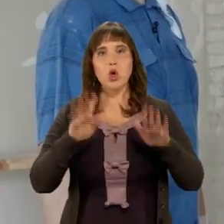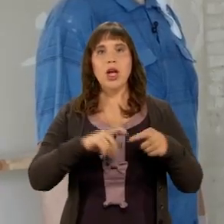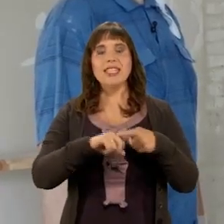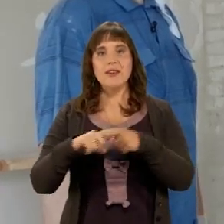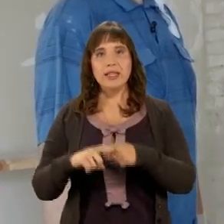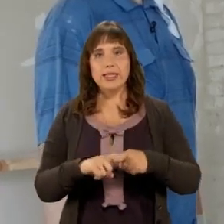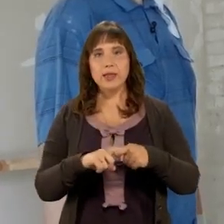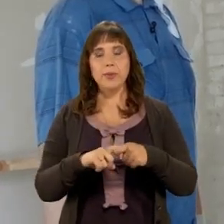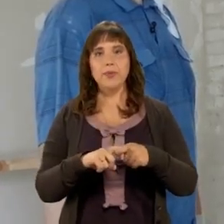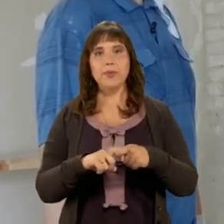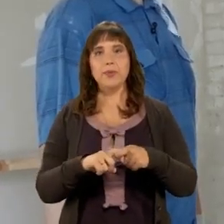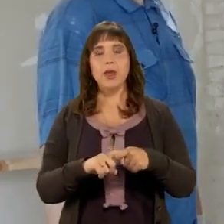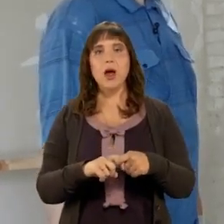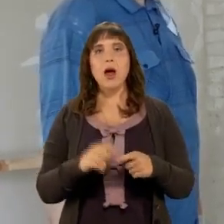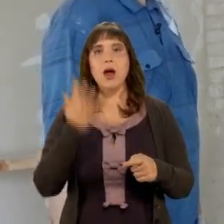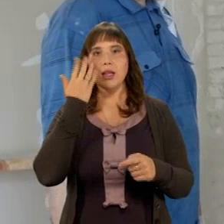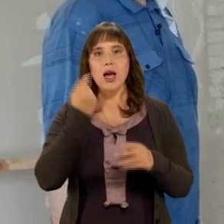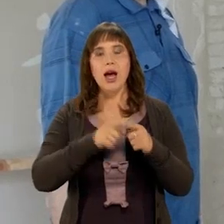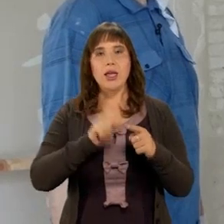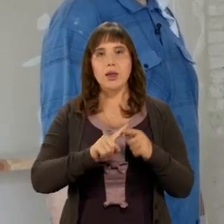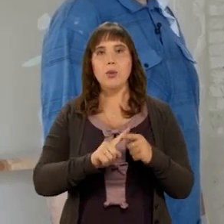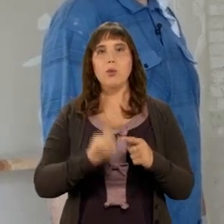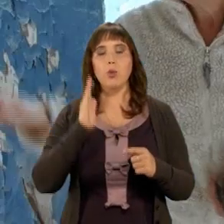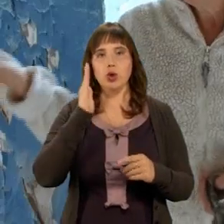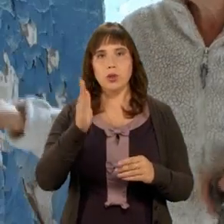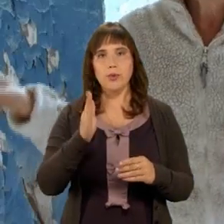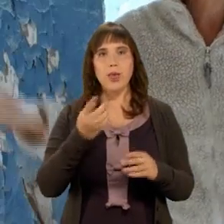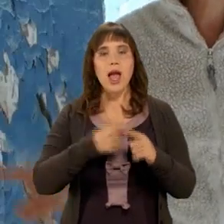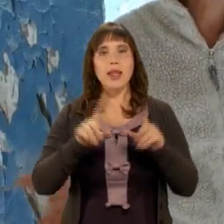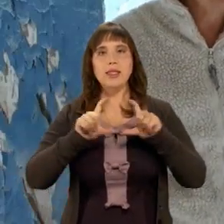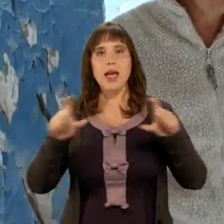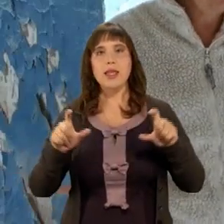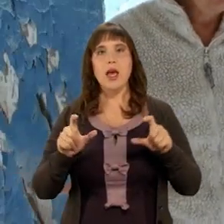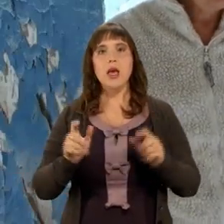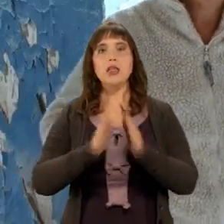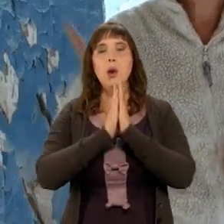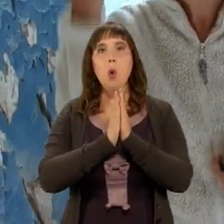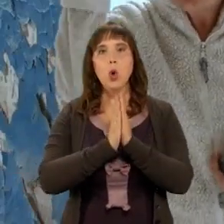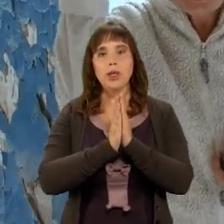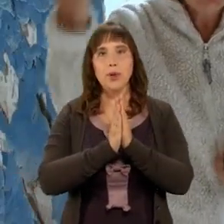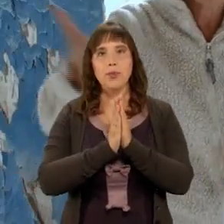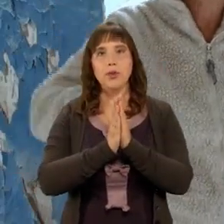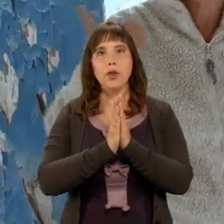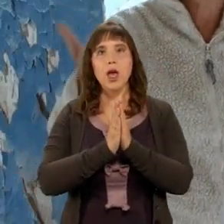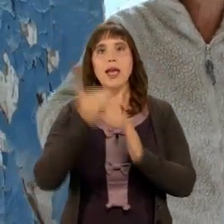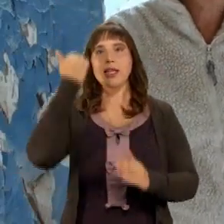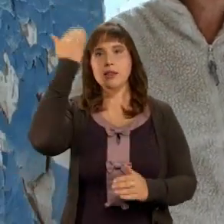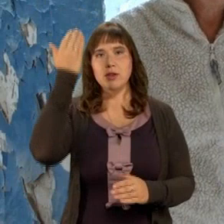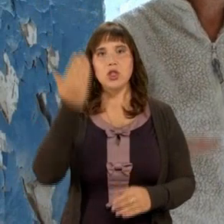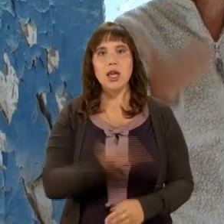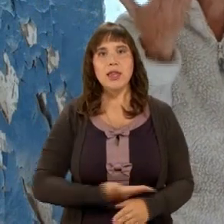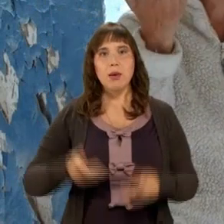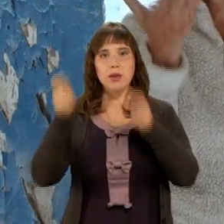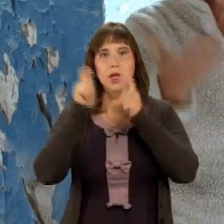зависит от того, насколько это будет, рано или поздно. Это здание намолено. И свыше нам дано